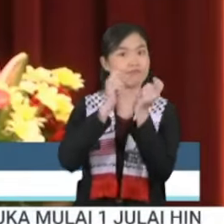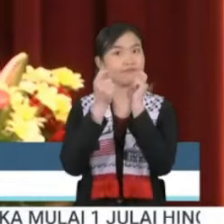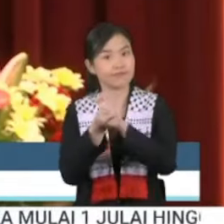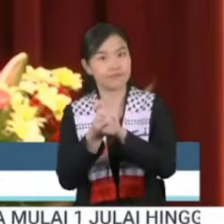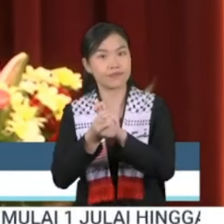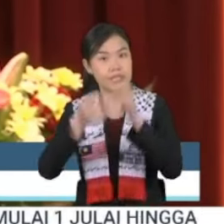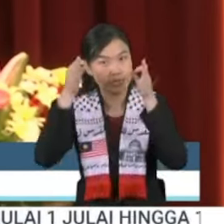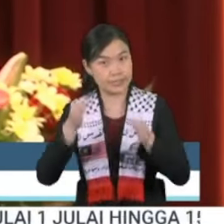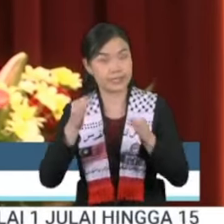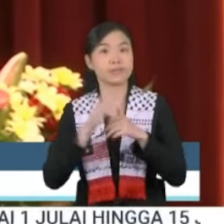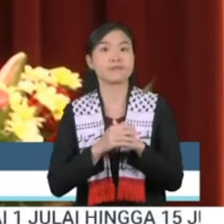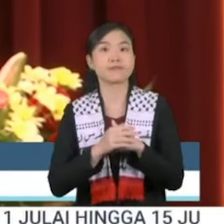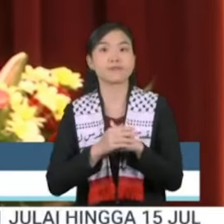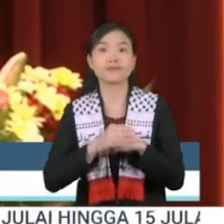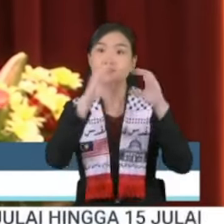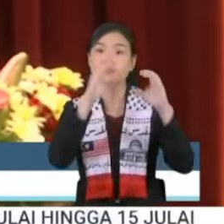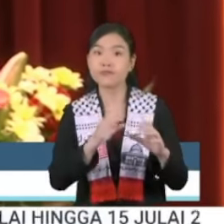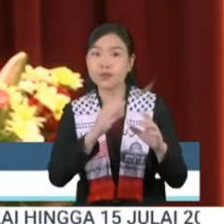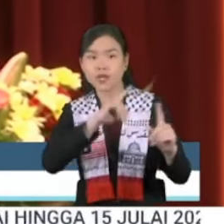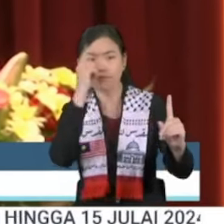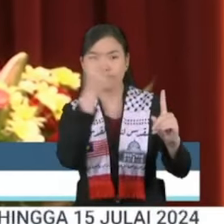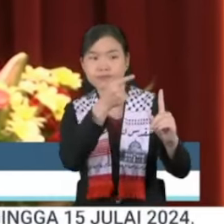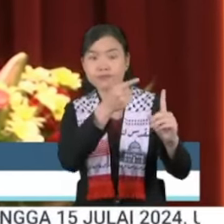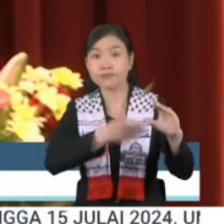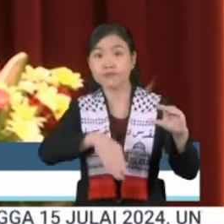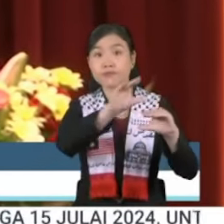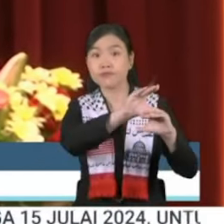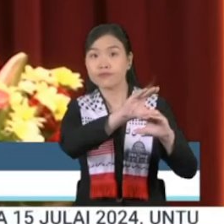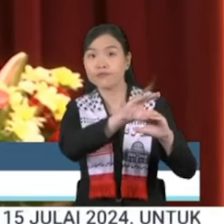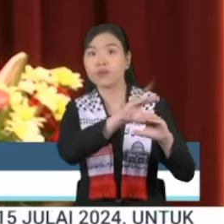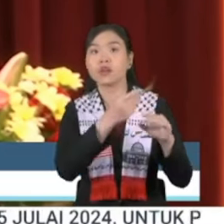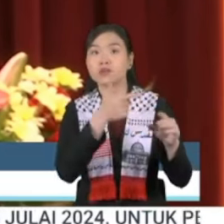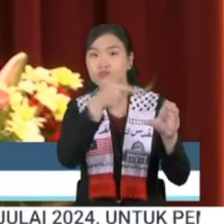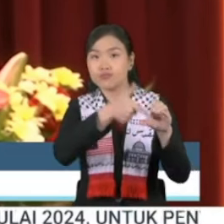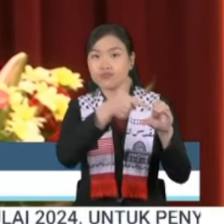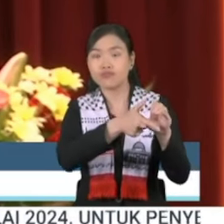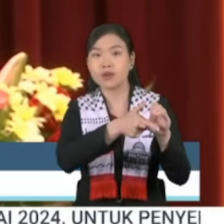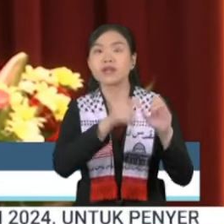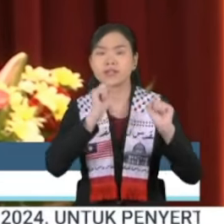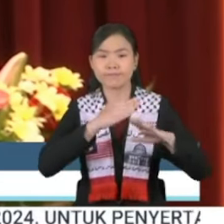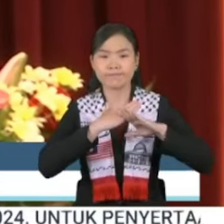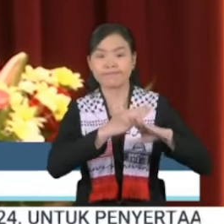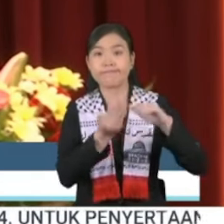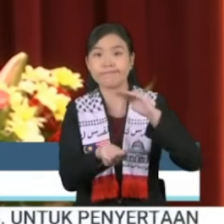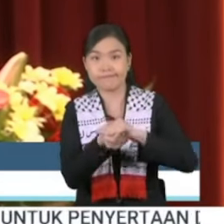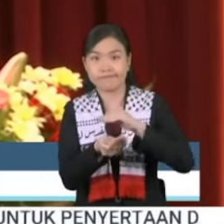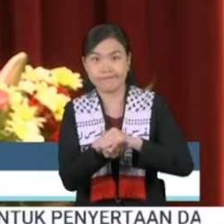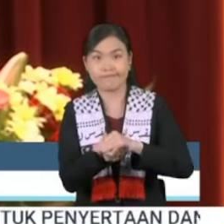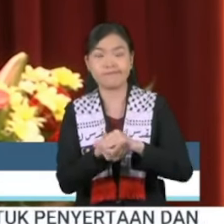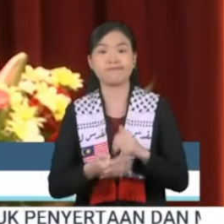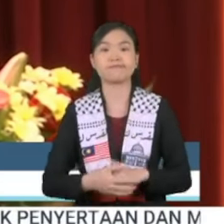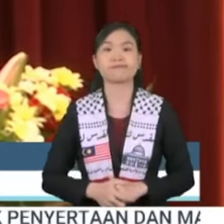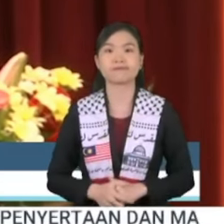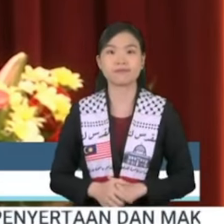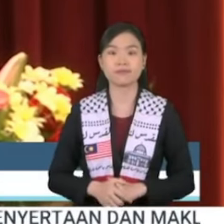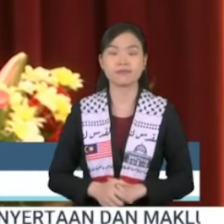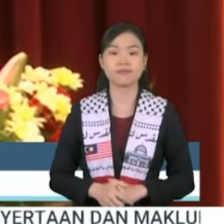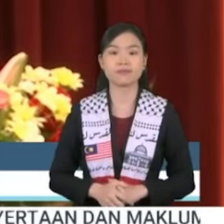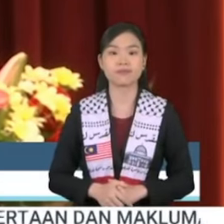subsidi diesel dan pembandrasan rasuah secara tegas penting memandangkan hasil dan subsidi telah diseleweng.